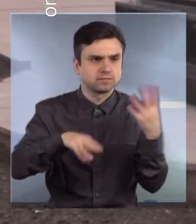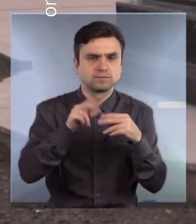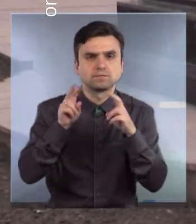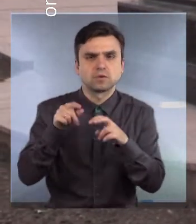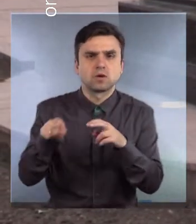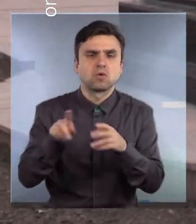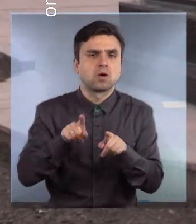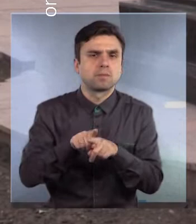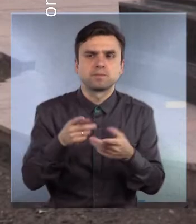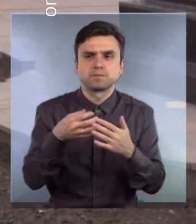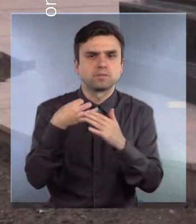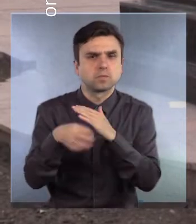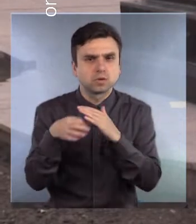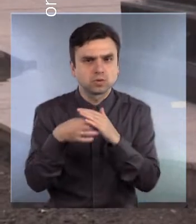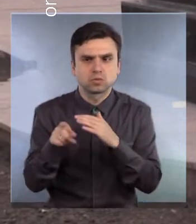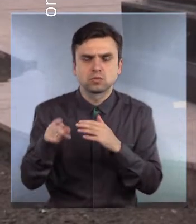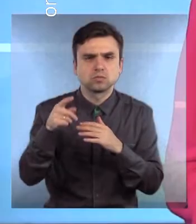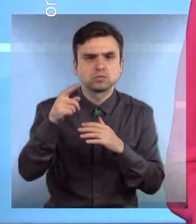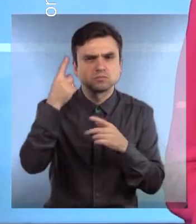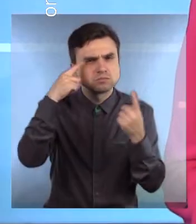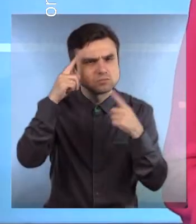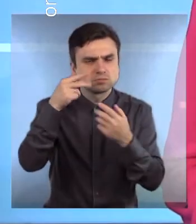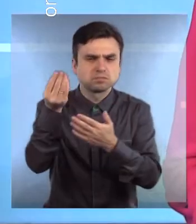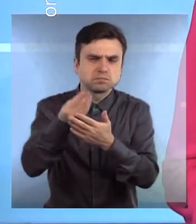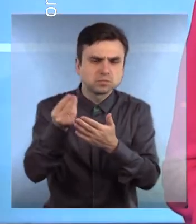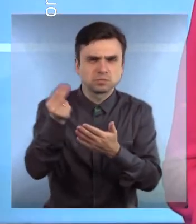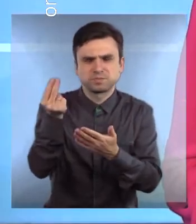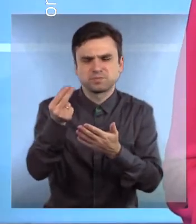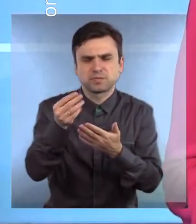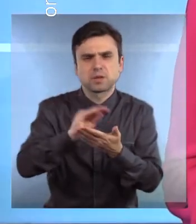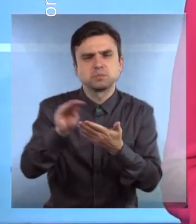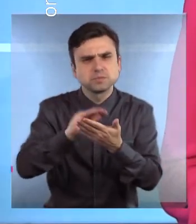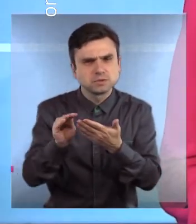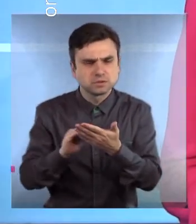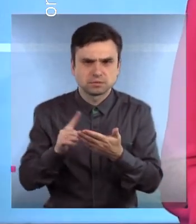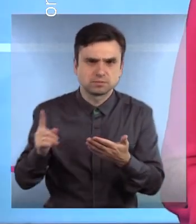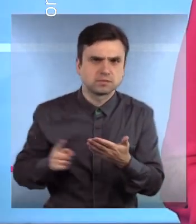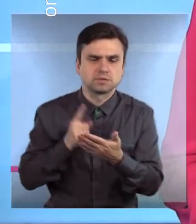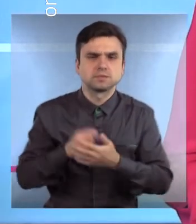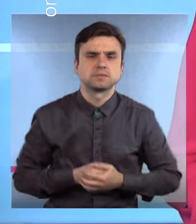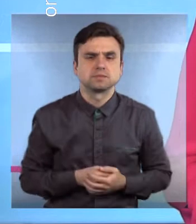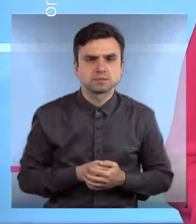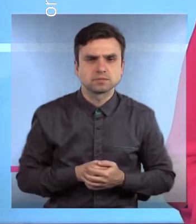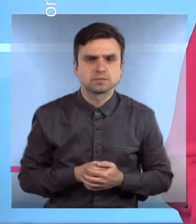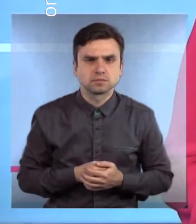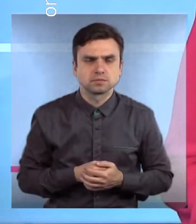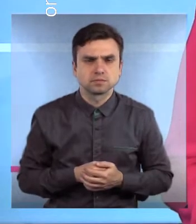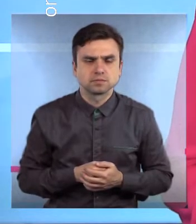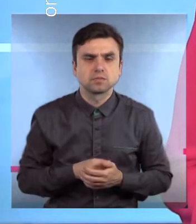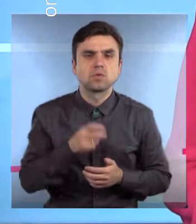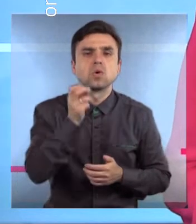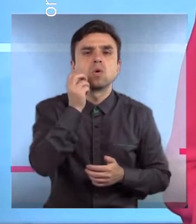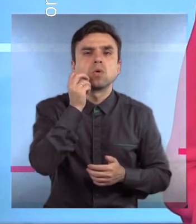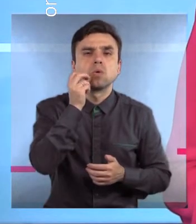до його творень по сьогоднішній час. Вже по обіді вшанували Кобзаря та відзначили 206-ту річницю з